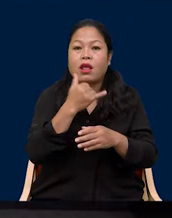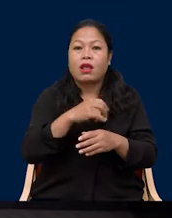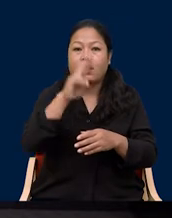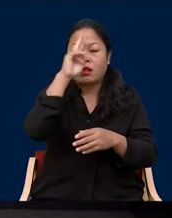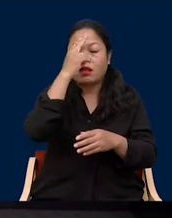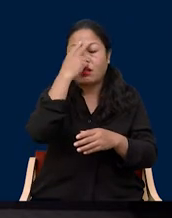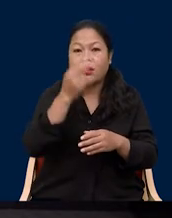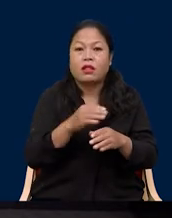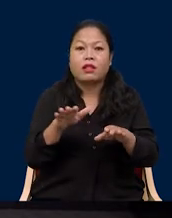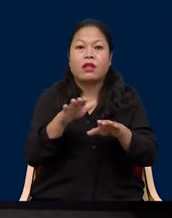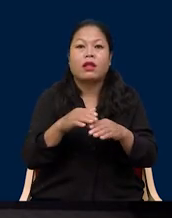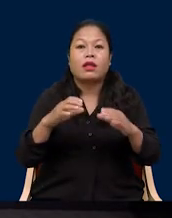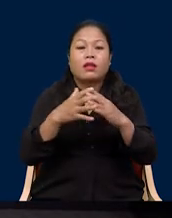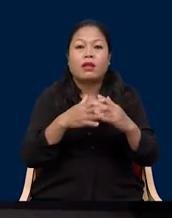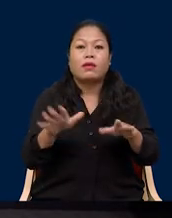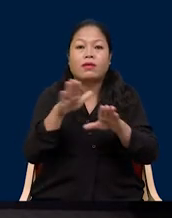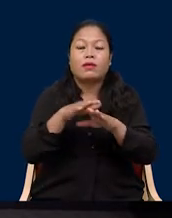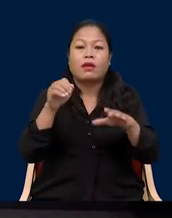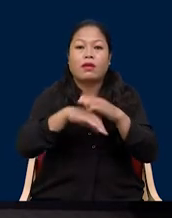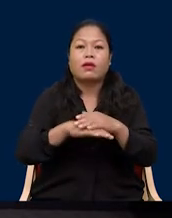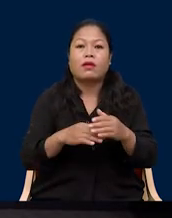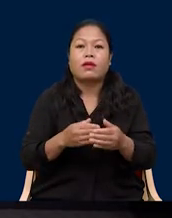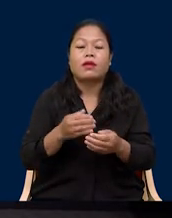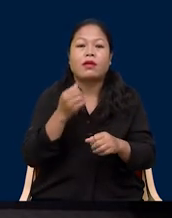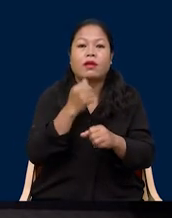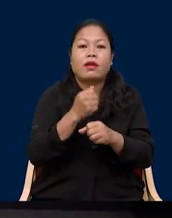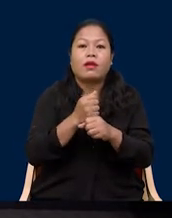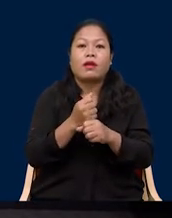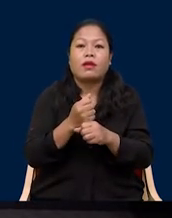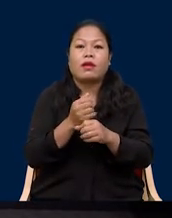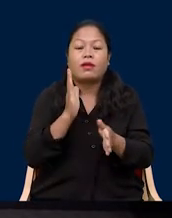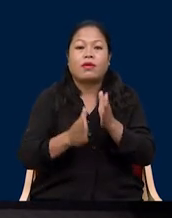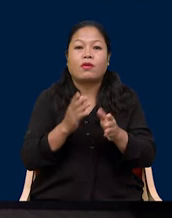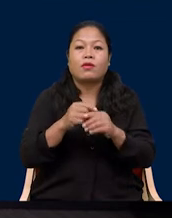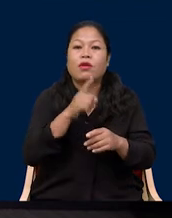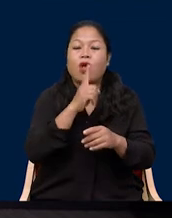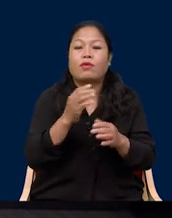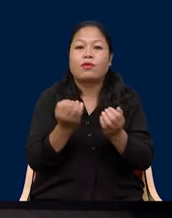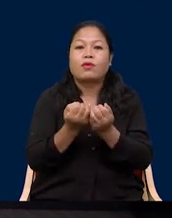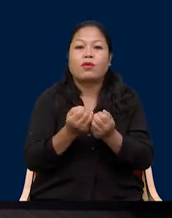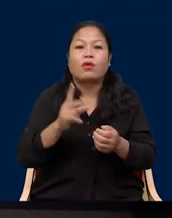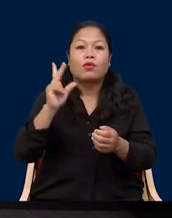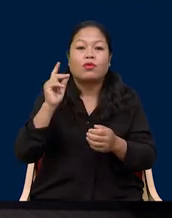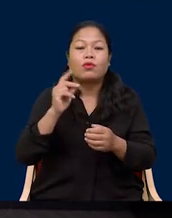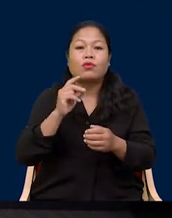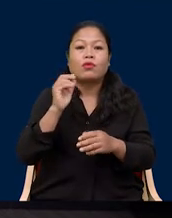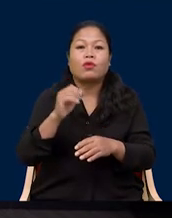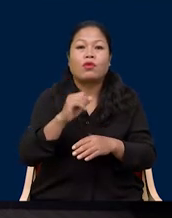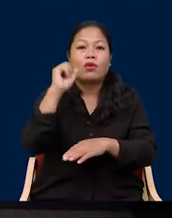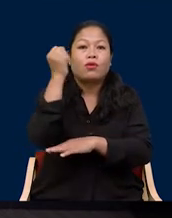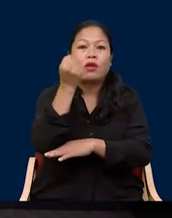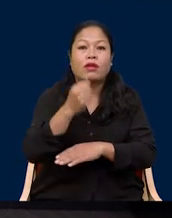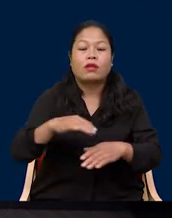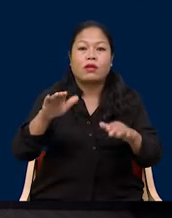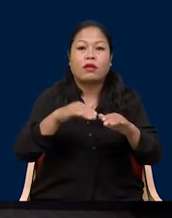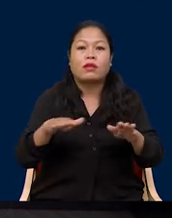लैङ्गिक तथा सामाजिक समावेशीकरण जलवायु रणनीति र कार्ययोजना 2020 अनुमोदन गरेको छ र दोस्रो